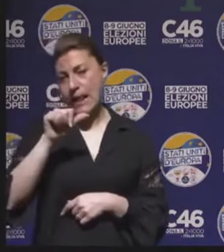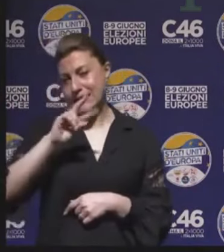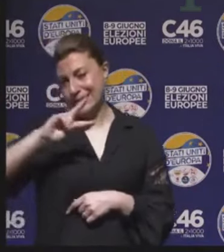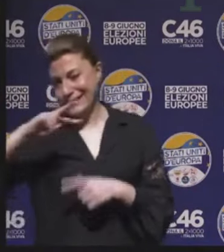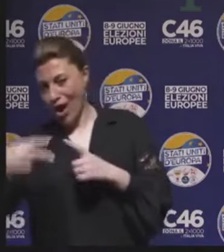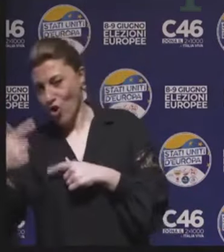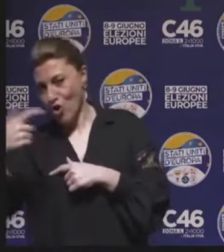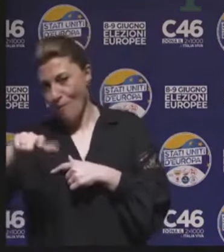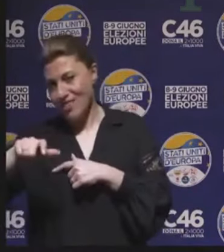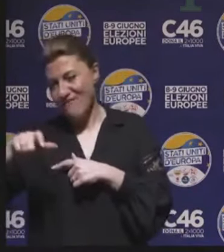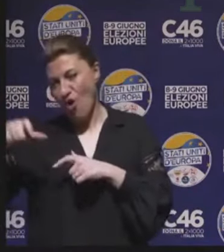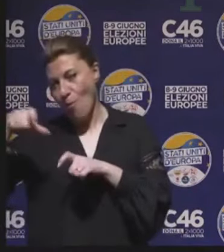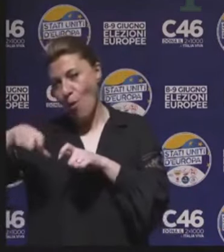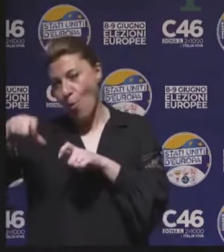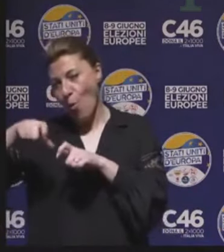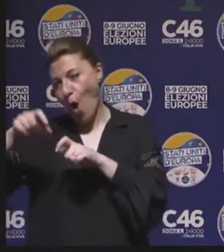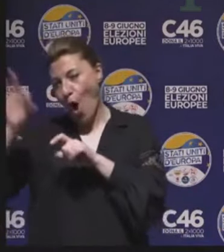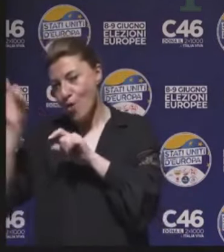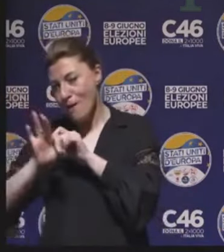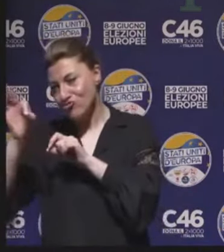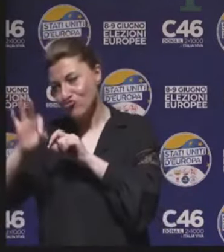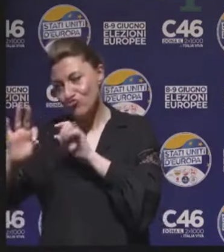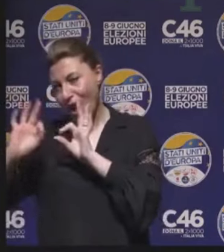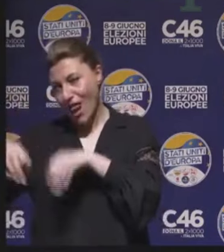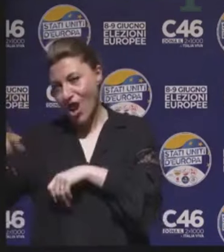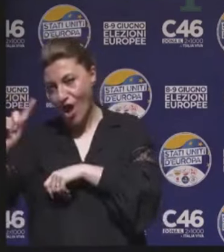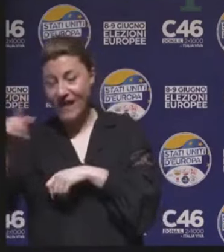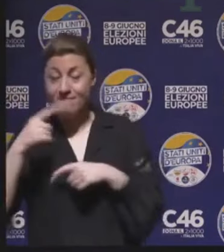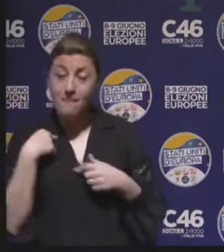un punto che voglio dire con molta